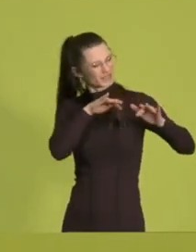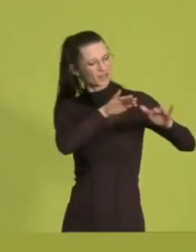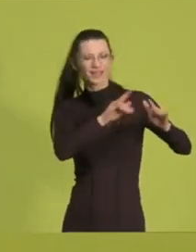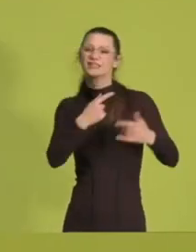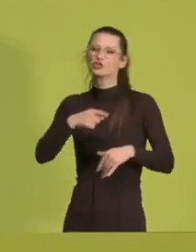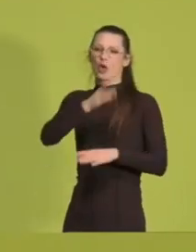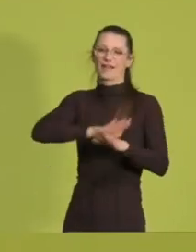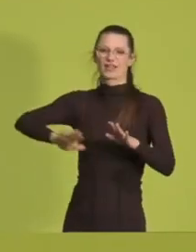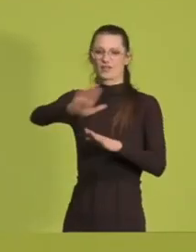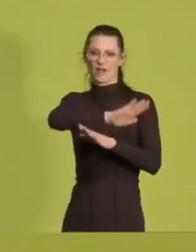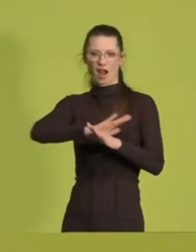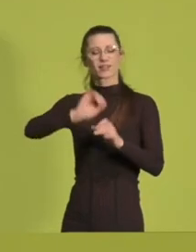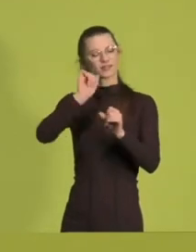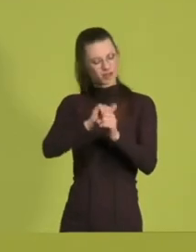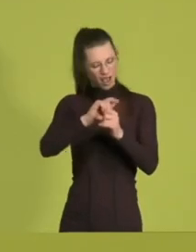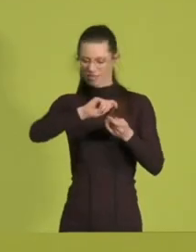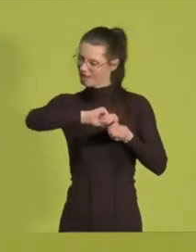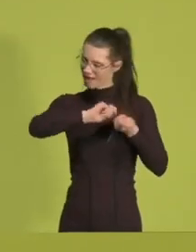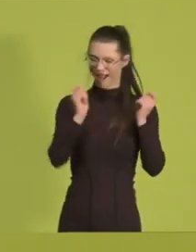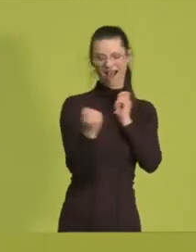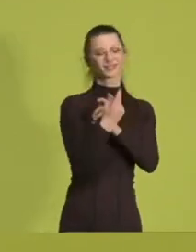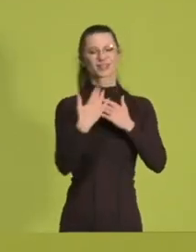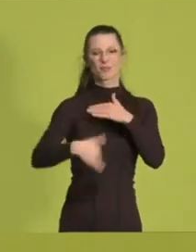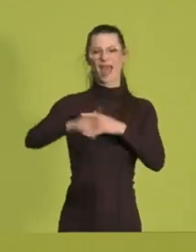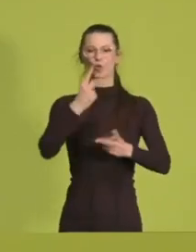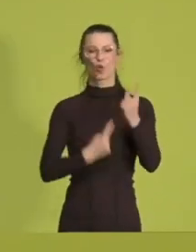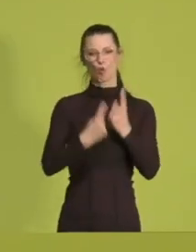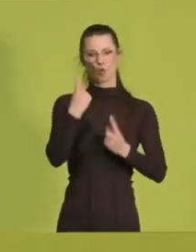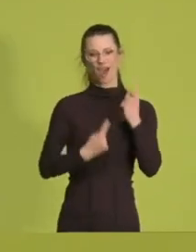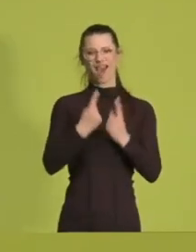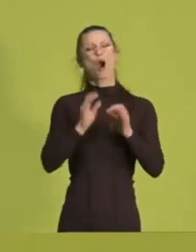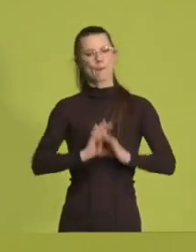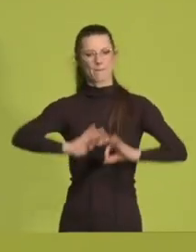in NRW anders, grüner und vor allen Dingen